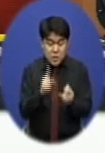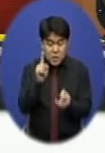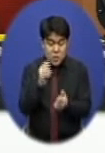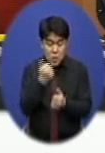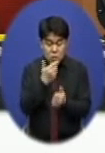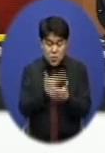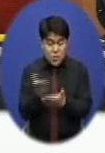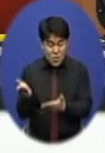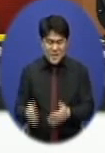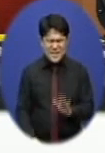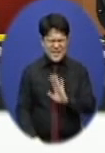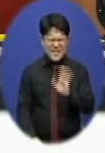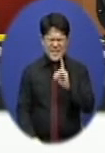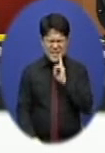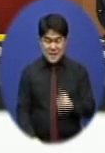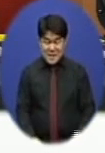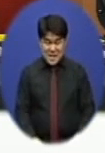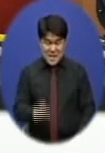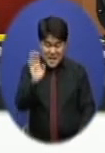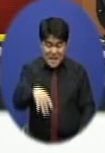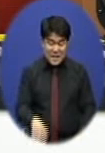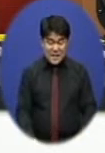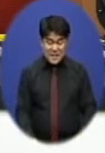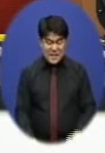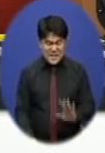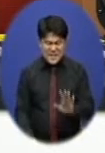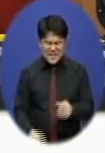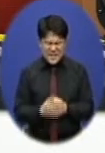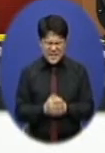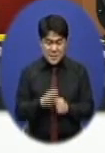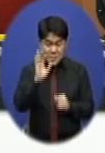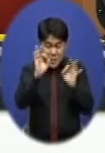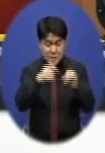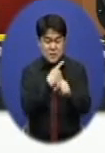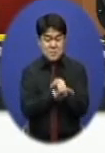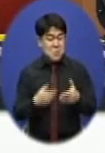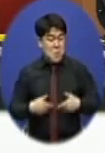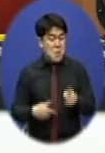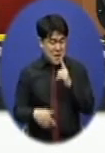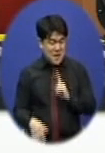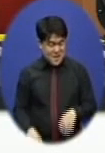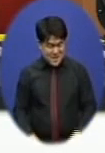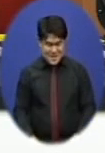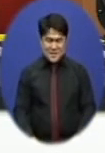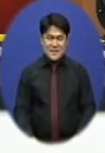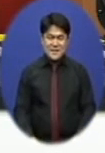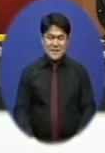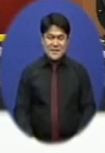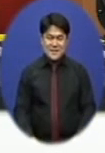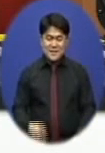지어줘야죠? 안 하신다네요. 아이고, 그것도 우리 또 어머니 능력이세요. 네, 말로만